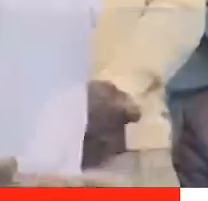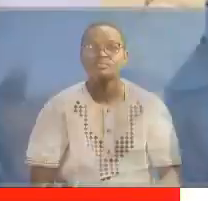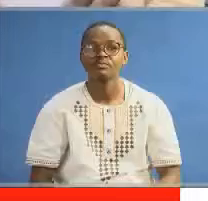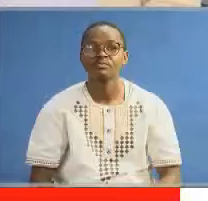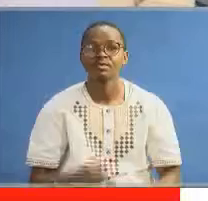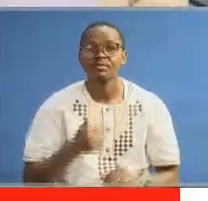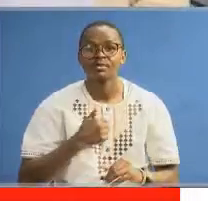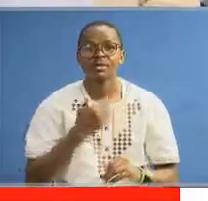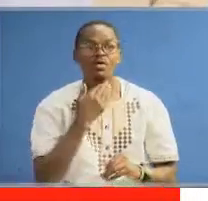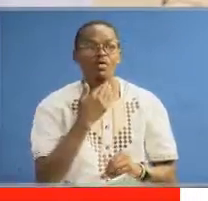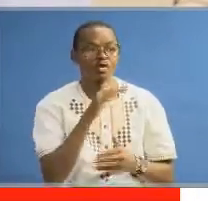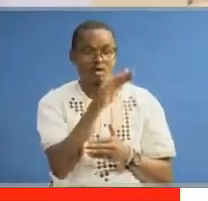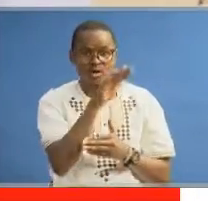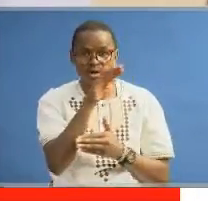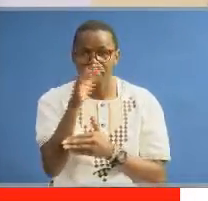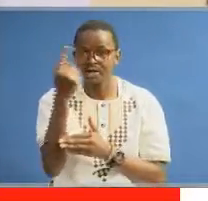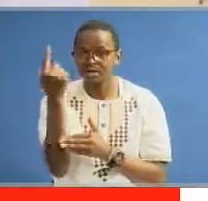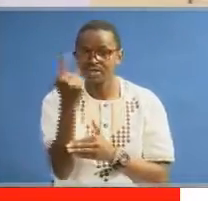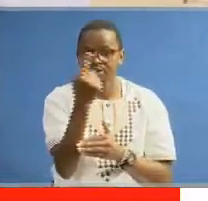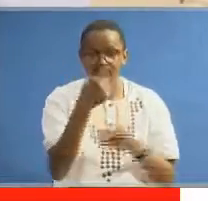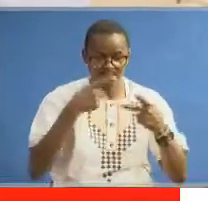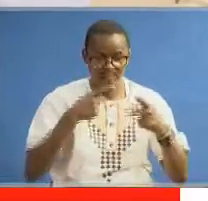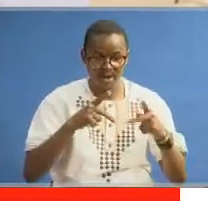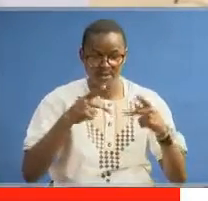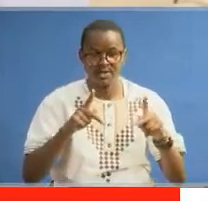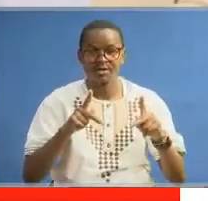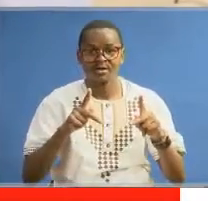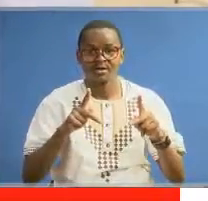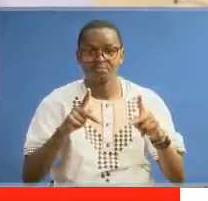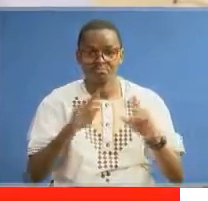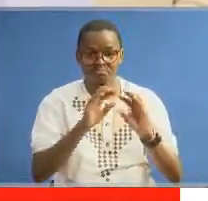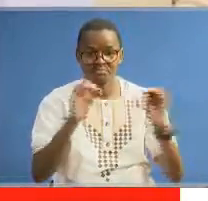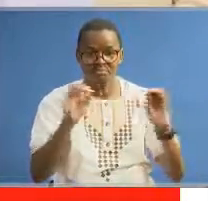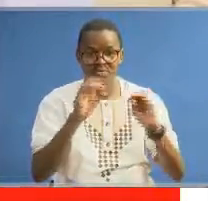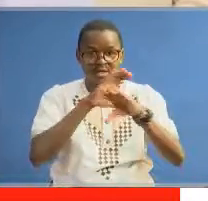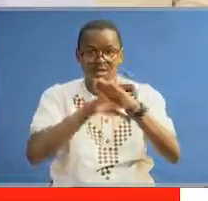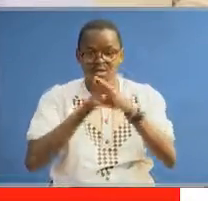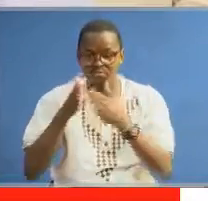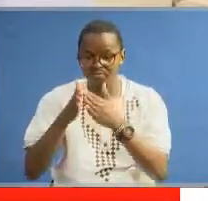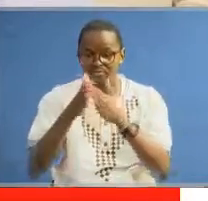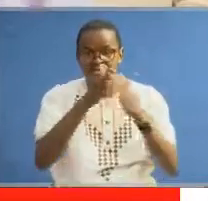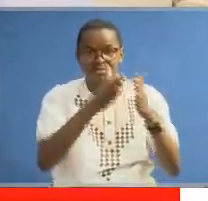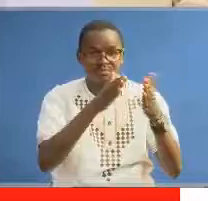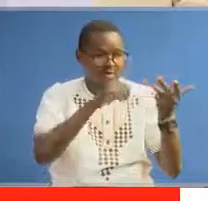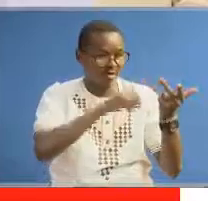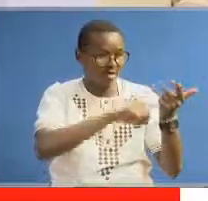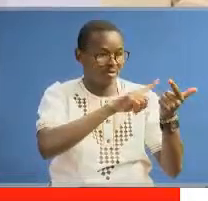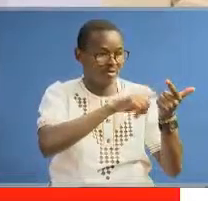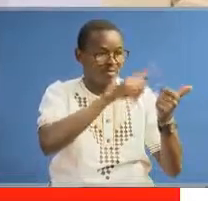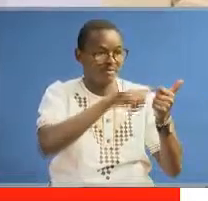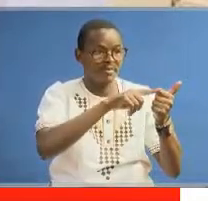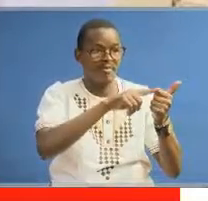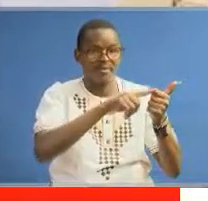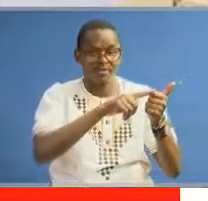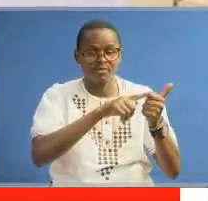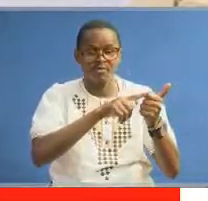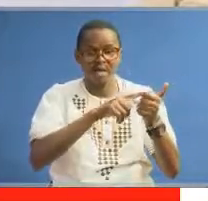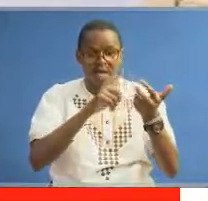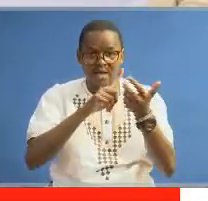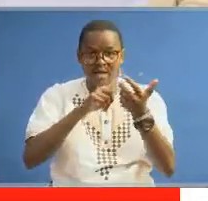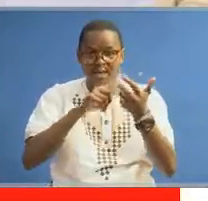Mimi nataka niwaulize kila mtu ambaye hajapata nafasi ya kuhesabiwa kwa census